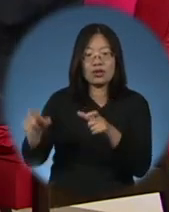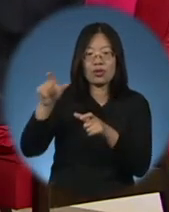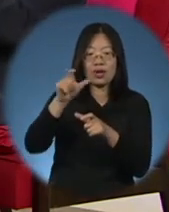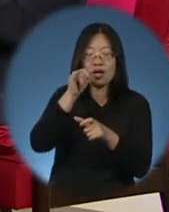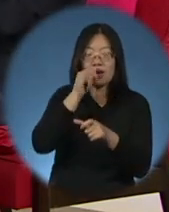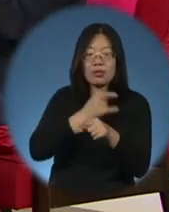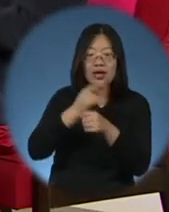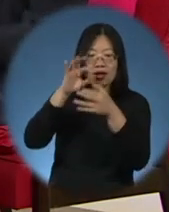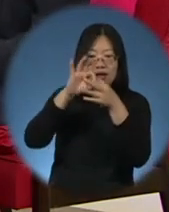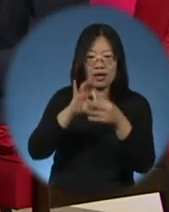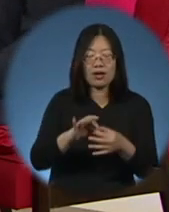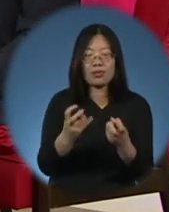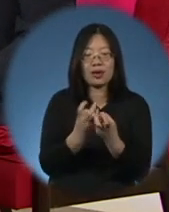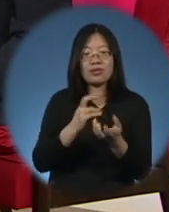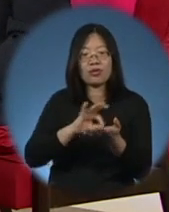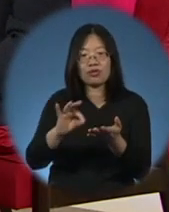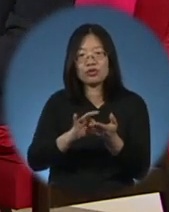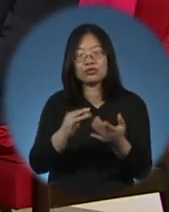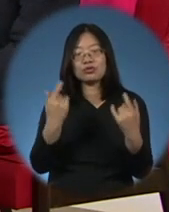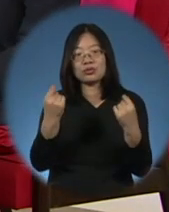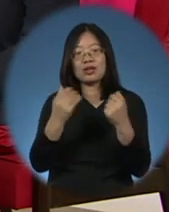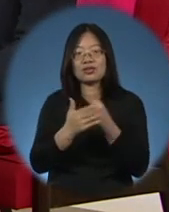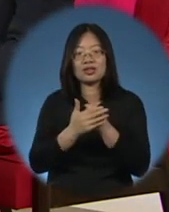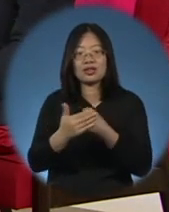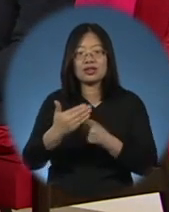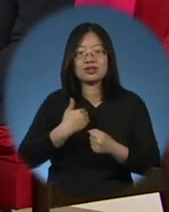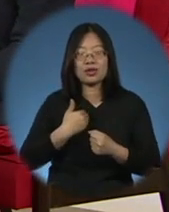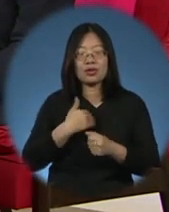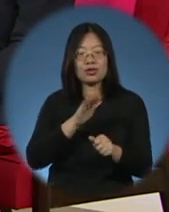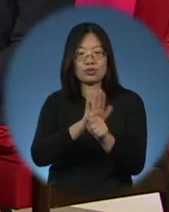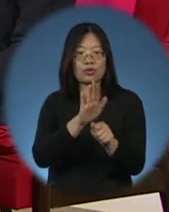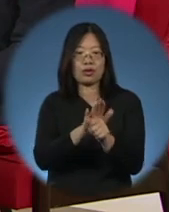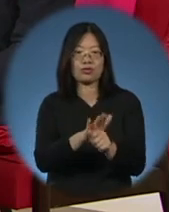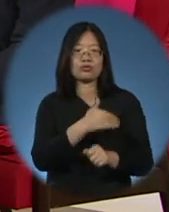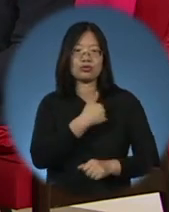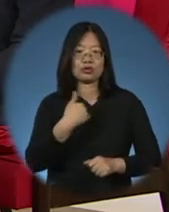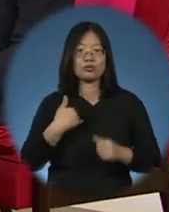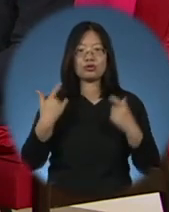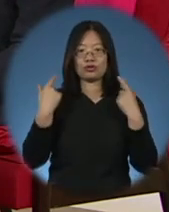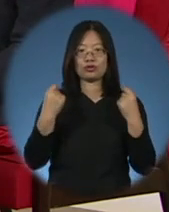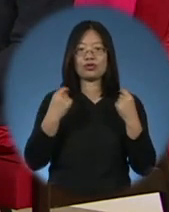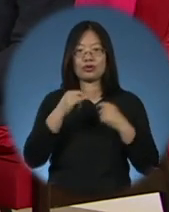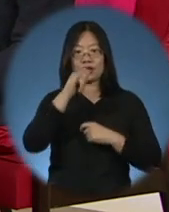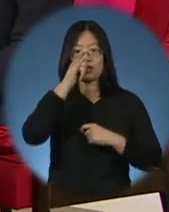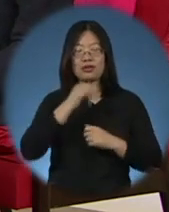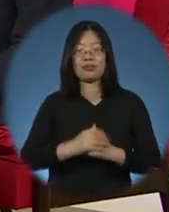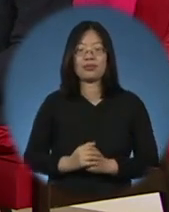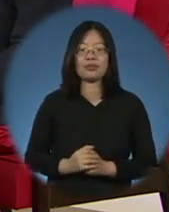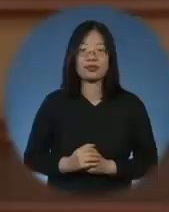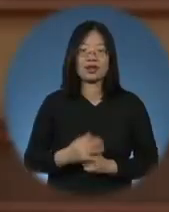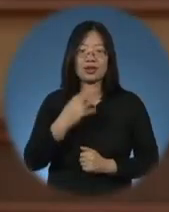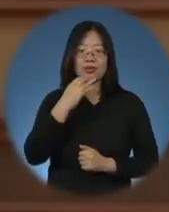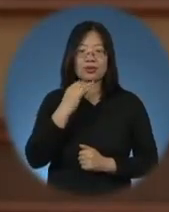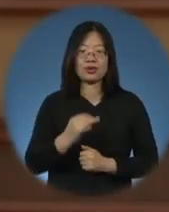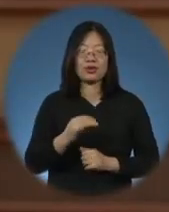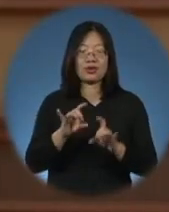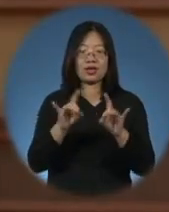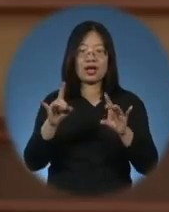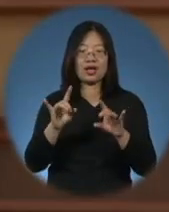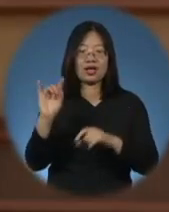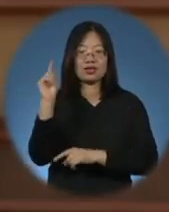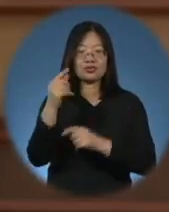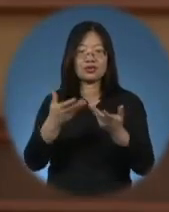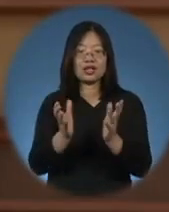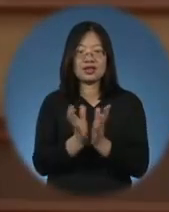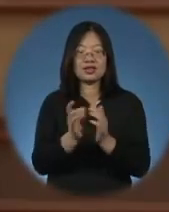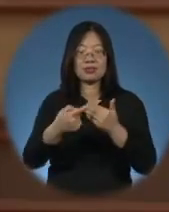그 방법을 계속해도 똑같거든요, 프로그램은. 네, 네. 그래서 저희들이 도와드릴 여지는 있습니다, 아직도. 예. 네. 물론 각 구단들이 좀